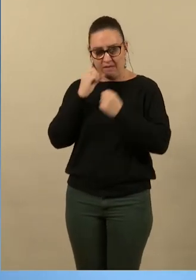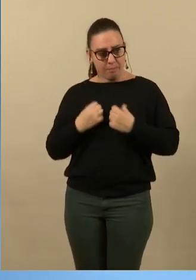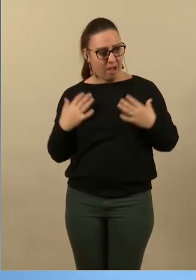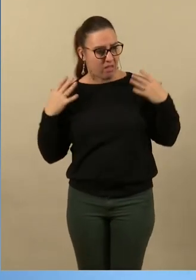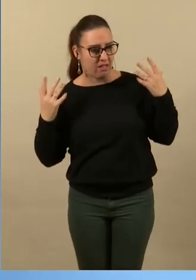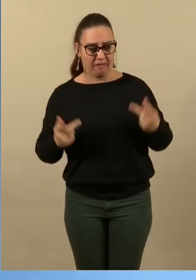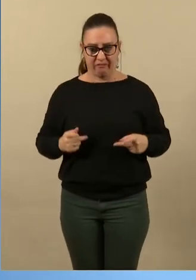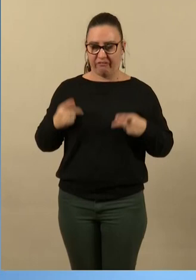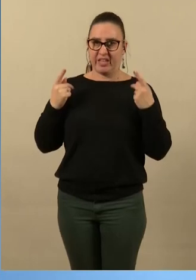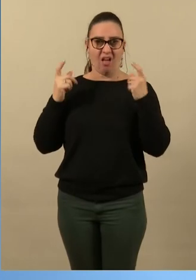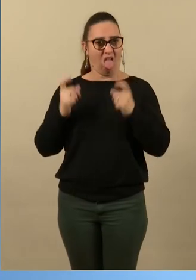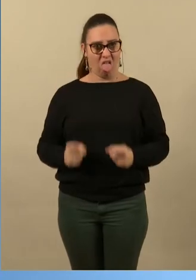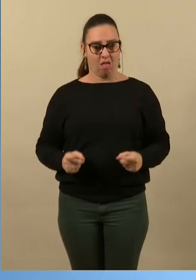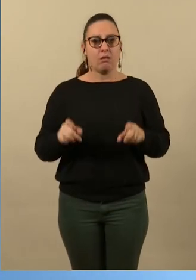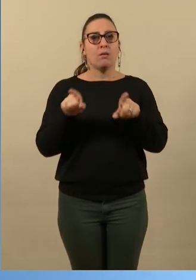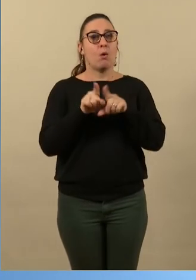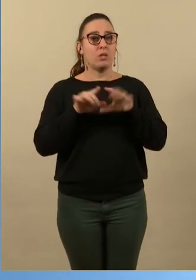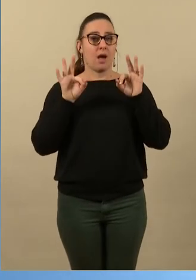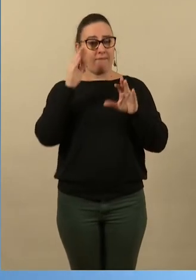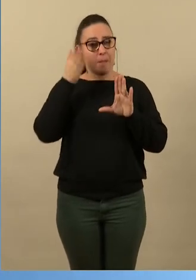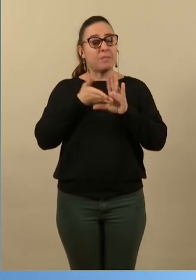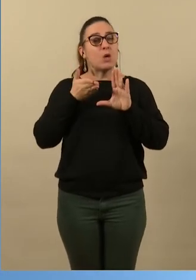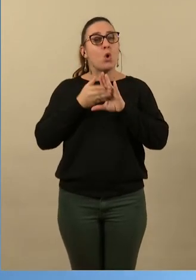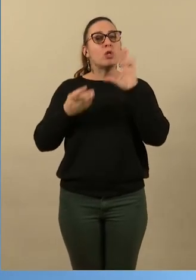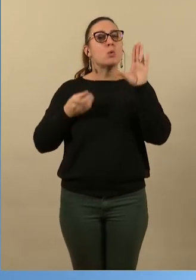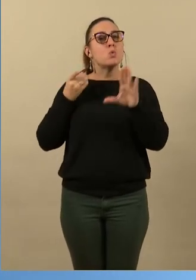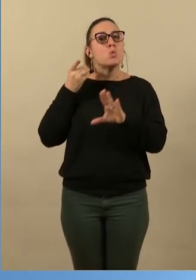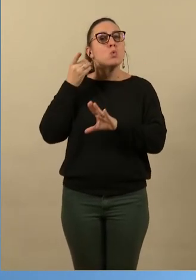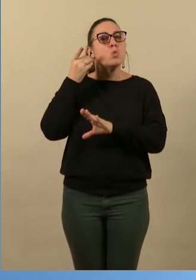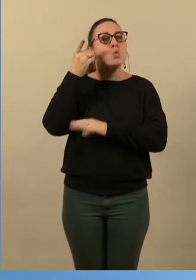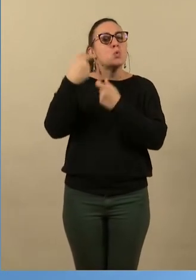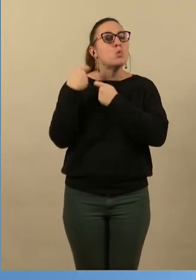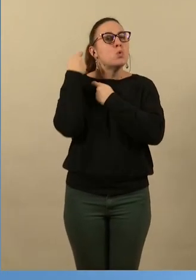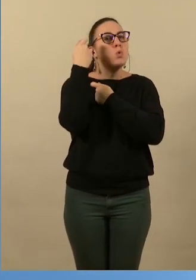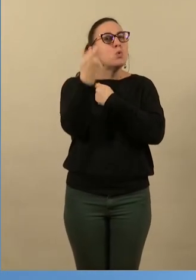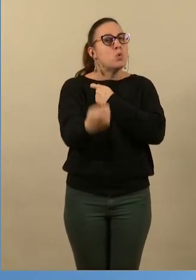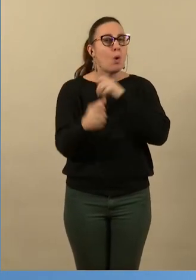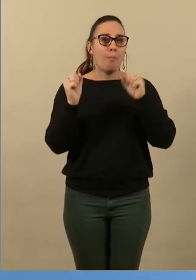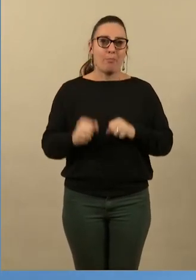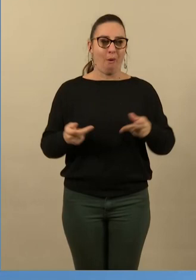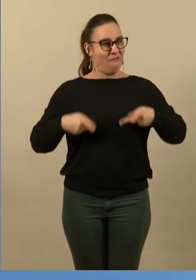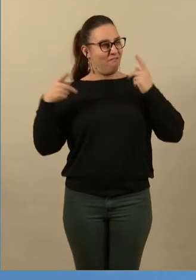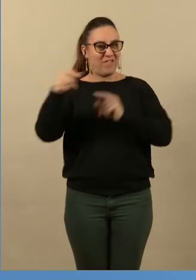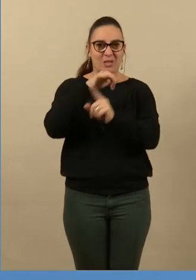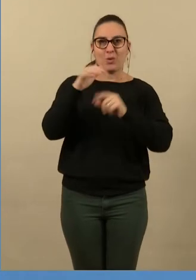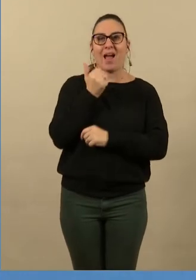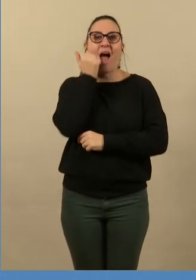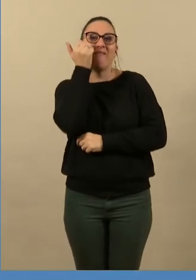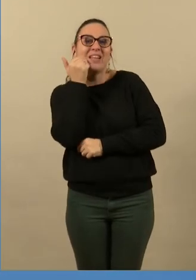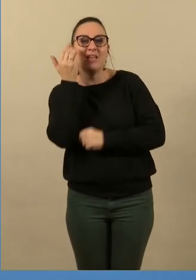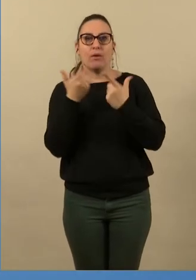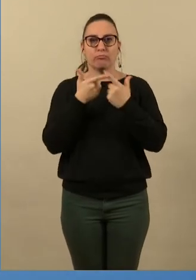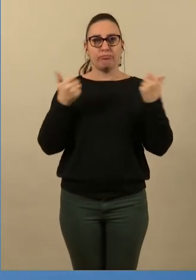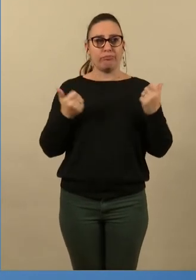sans oublier que les effets psychologiques se prolongent très longtemps affectant ainsi la vie sociale et affective de